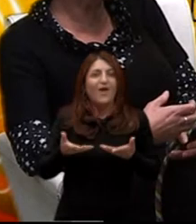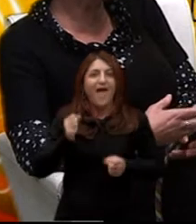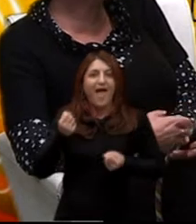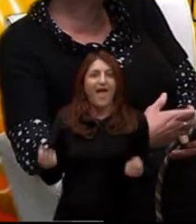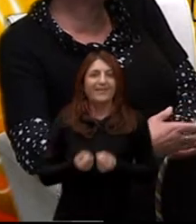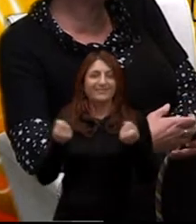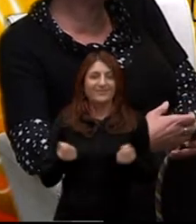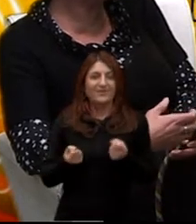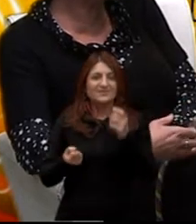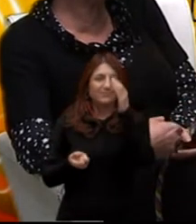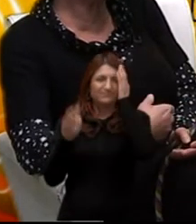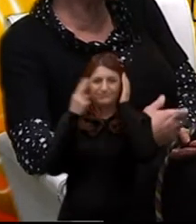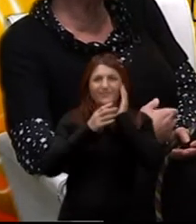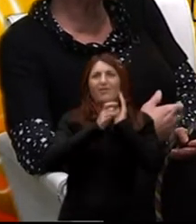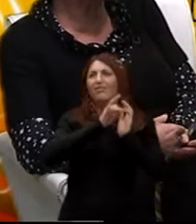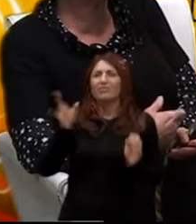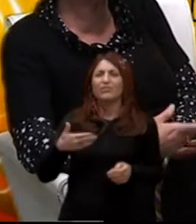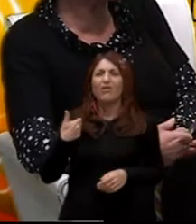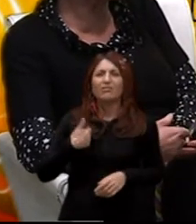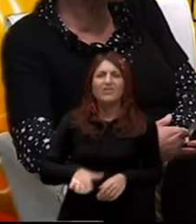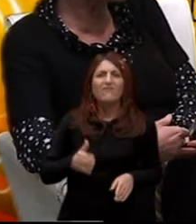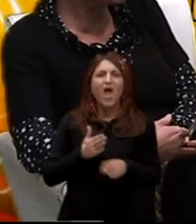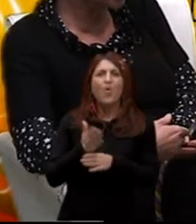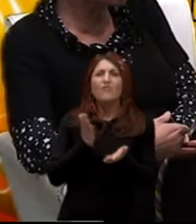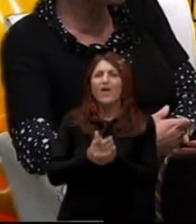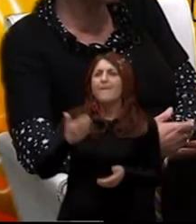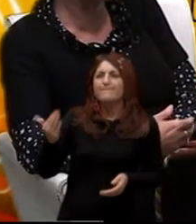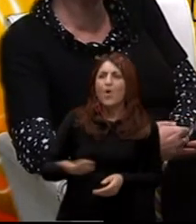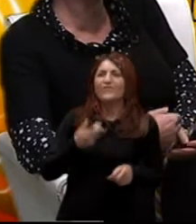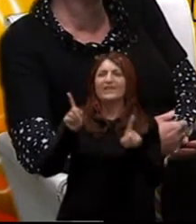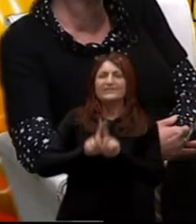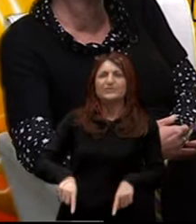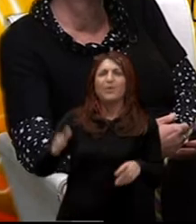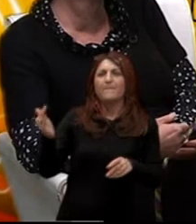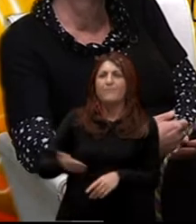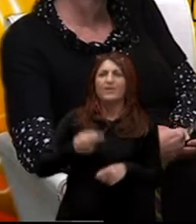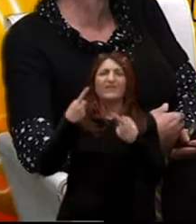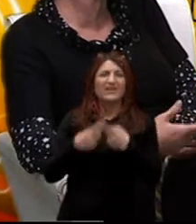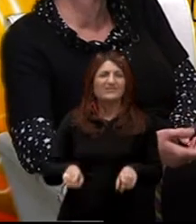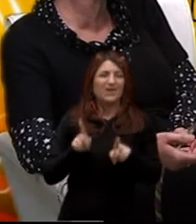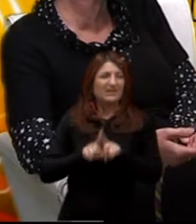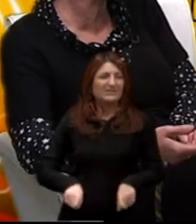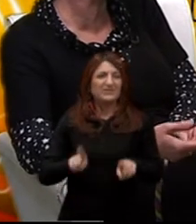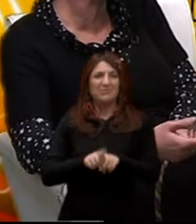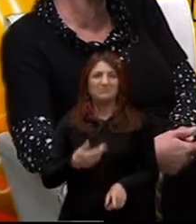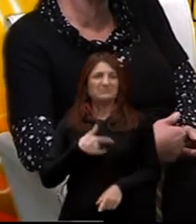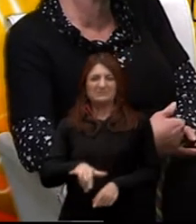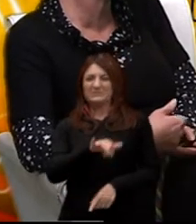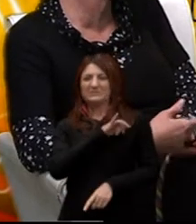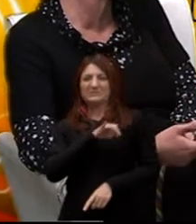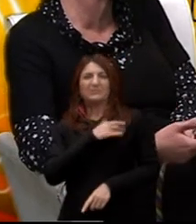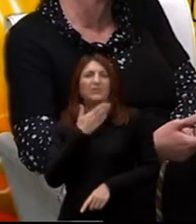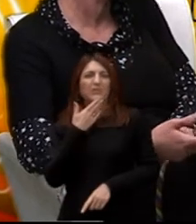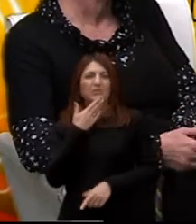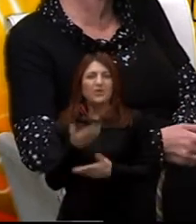Jer nitko ne voli kada se nešto stalno ponavlja na isti način i nešto što mora raditi, a da mu nije zanimljivo ili da